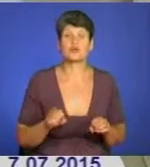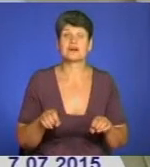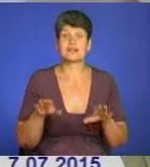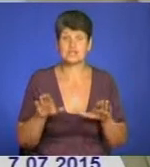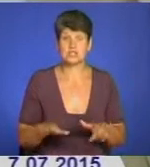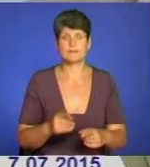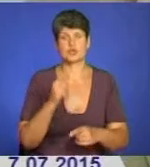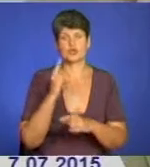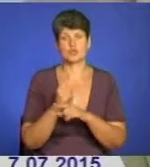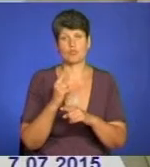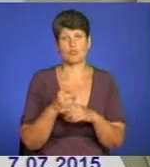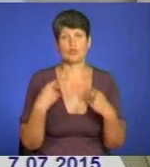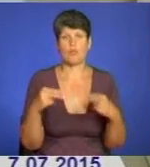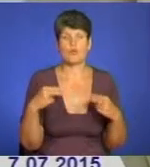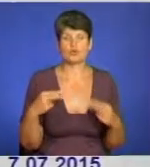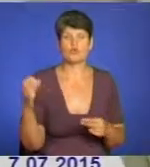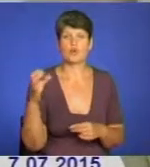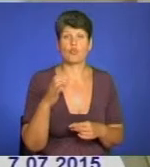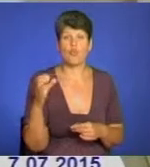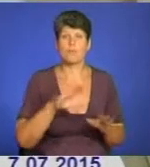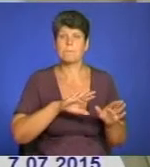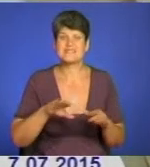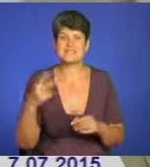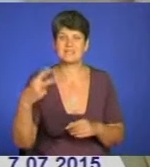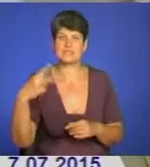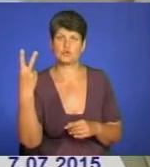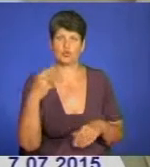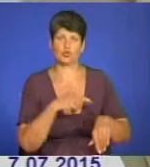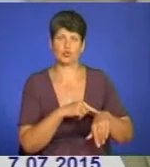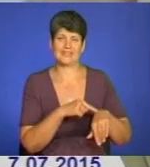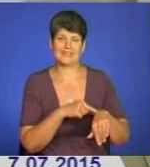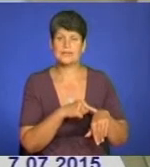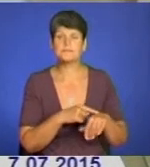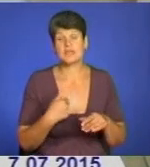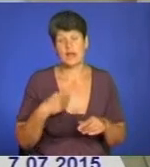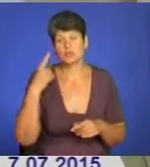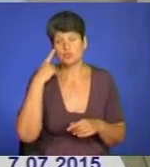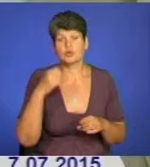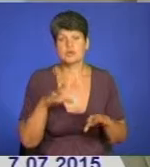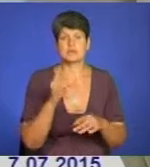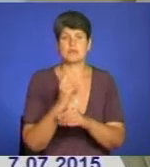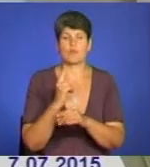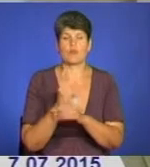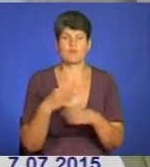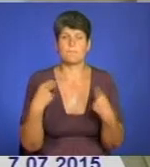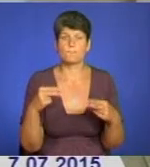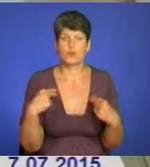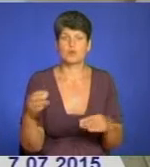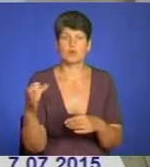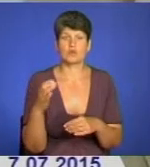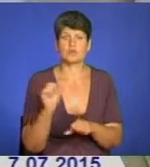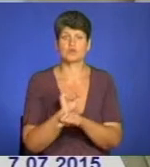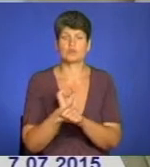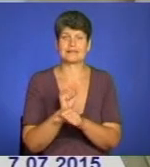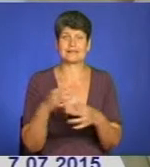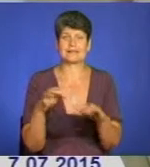продажу алкоголю після 22-ї години. В даному випадку я вважаю, що рішення щодо заборони продажу алкогольних напоїв на зупинках